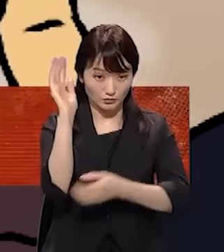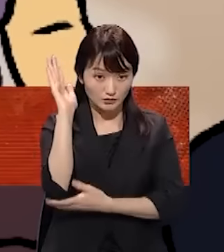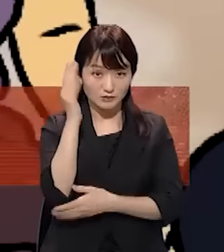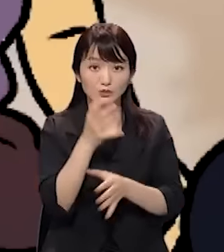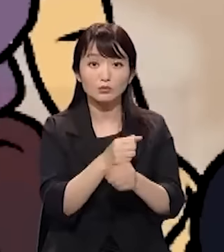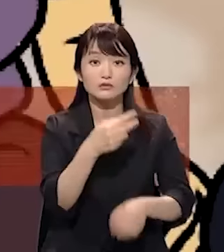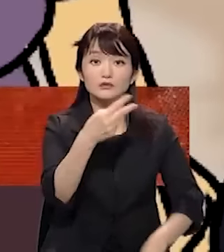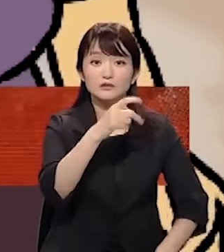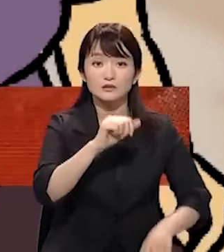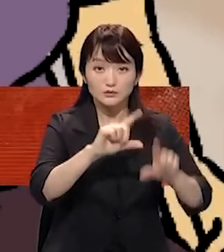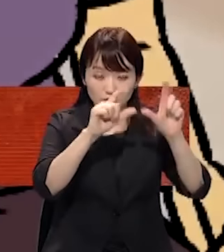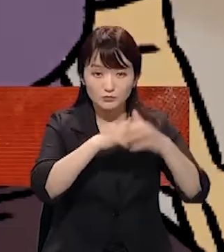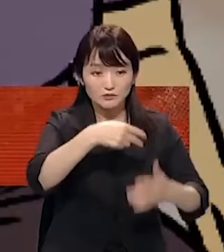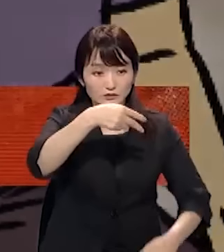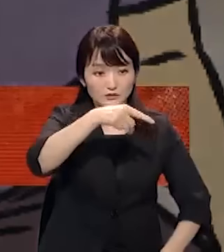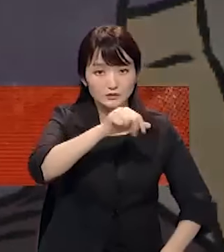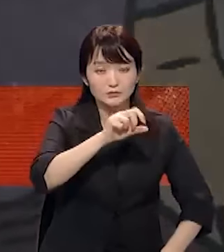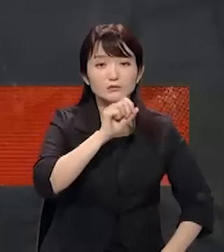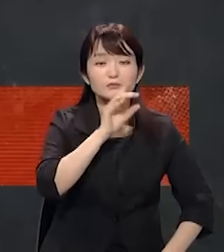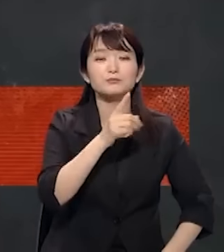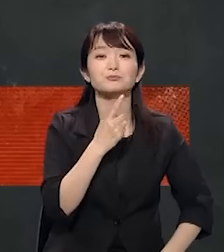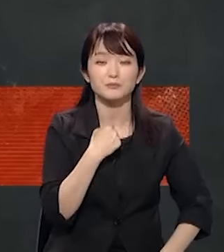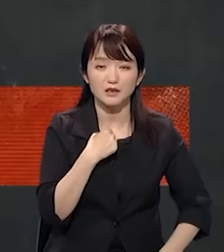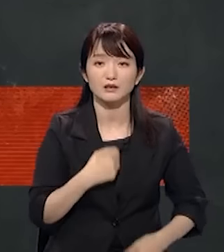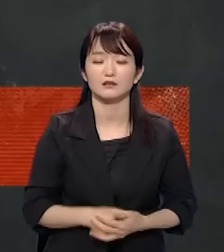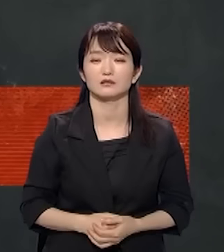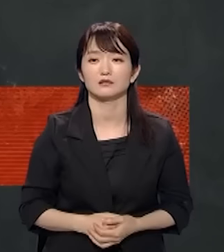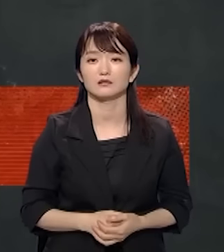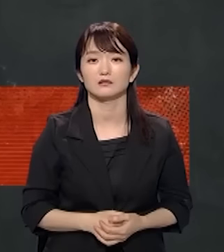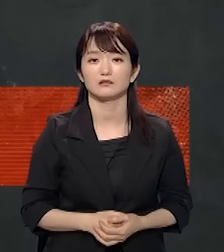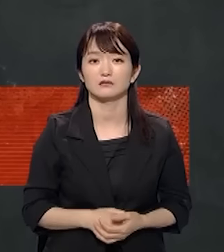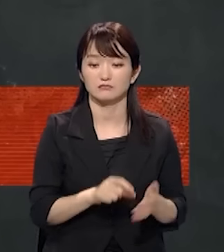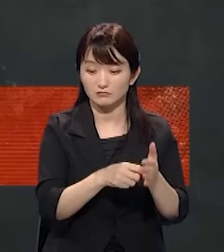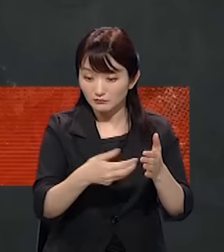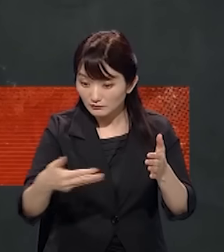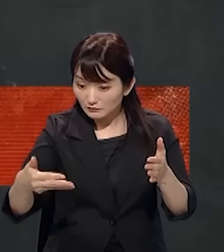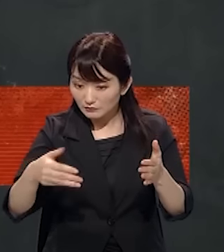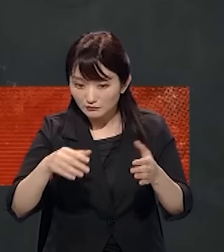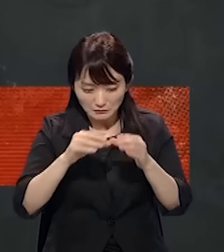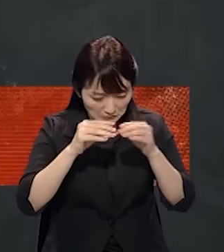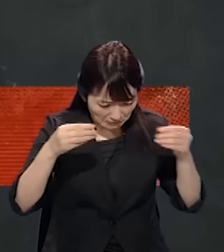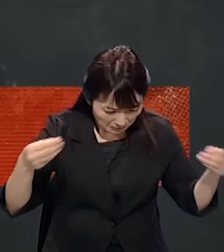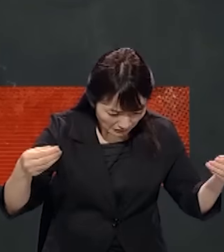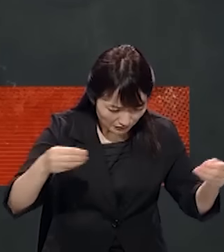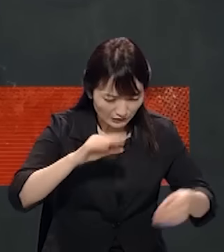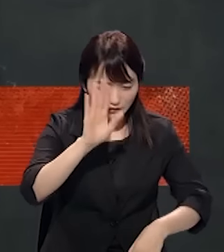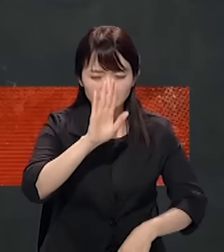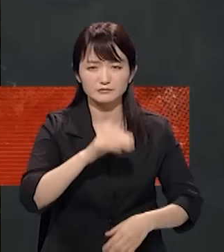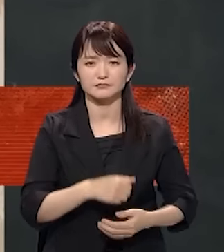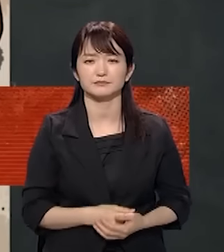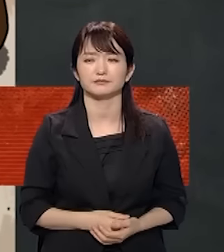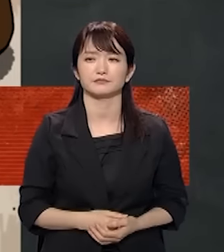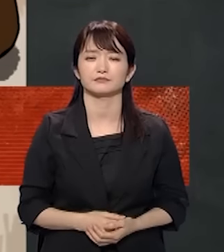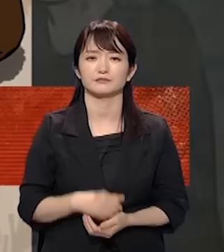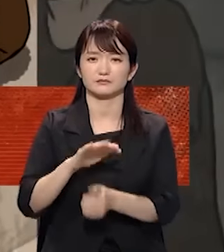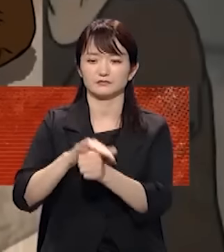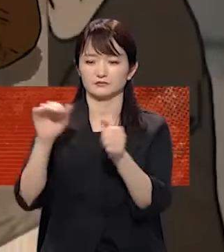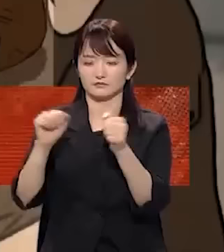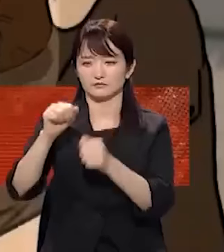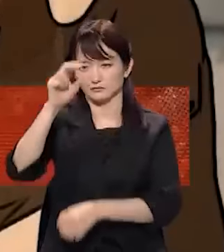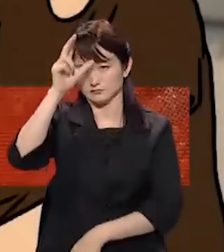2015년에 상주에서 얘기를 했거든요 근데 나중에 보니까 그렇지 않았다는 거죠 그래서 지금 이제 경북